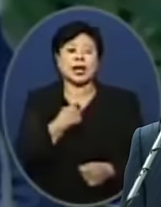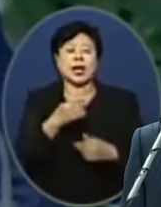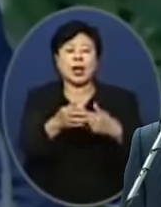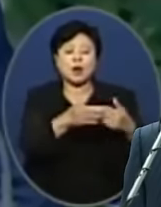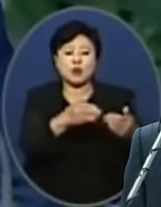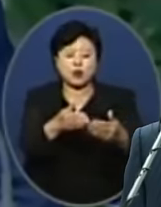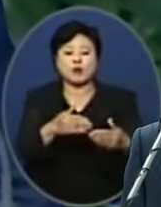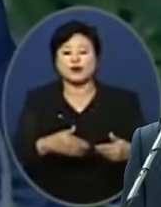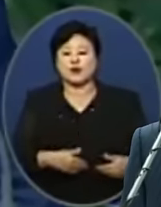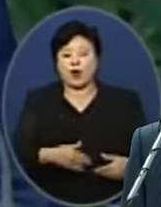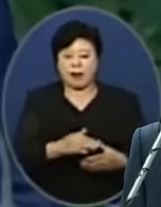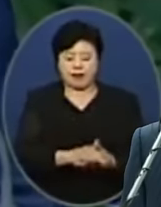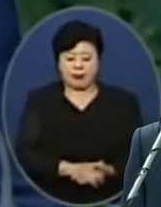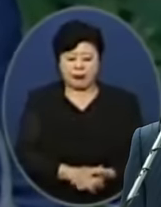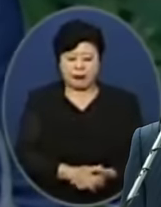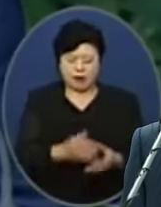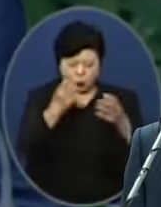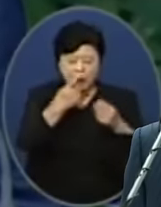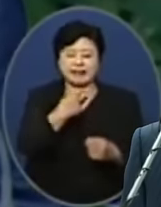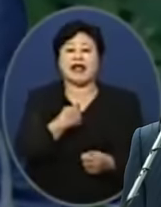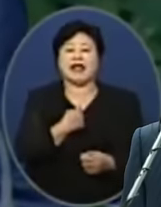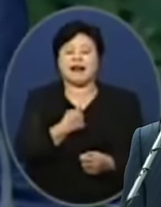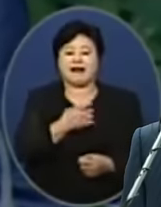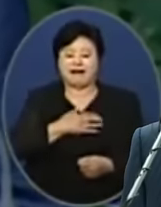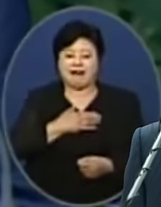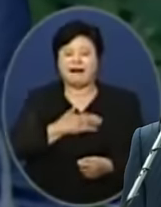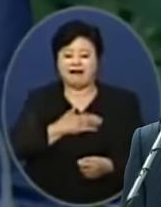것입니다. 고난을 당해야 돼요.